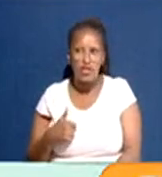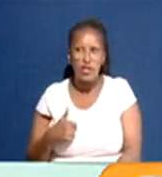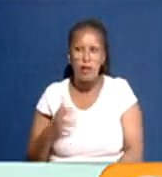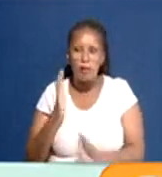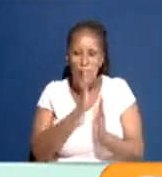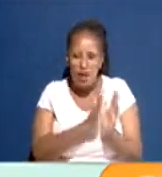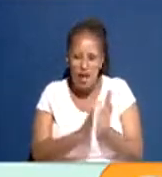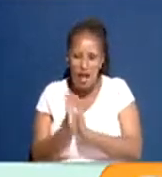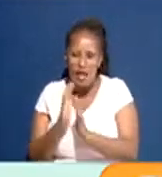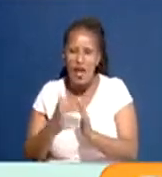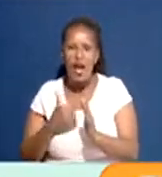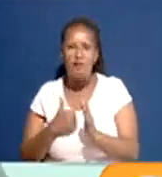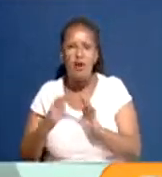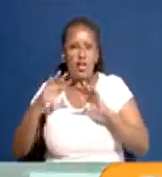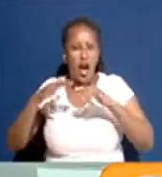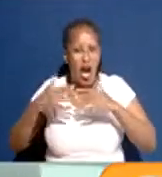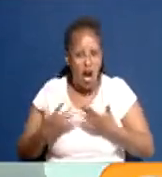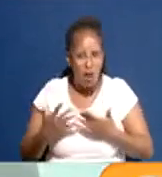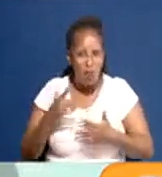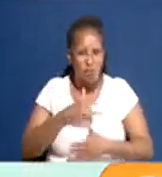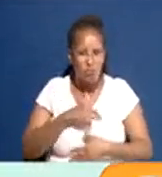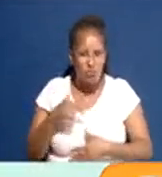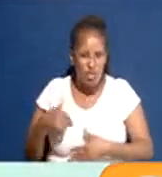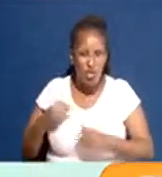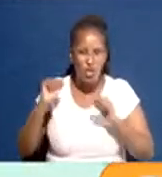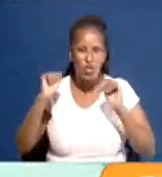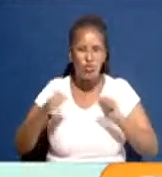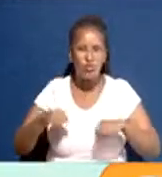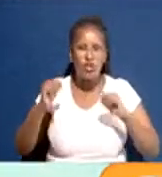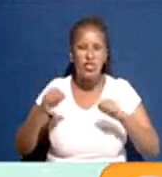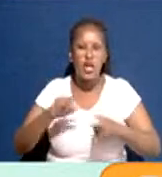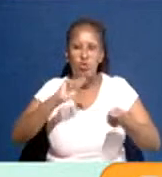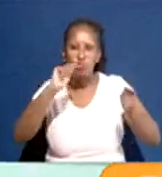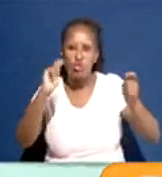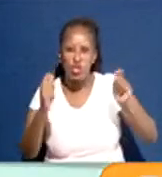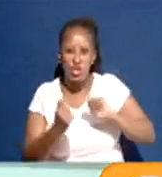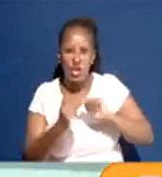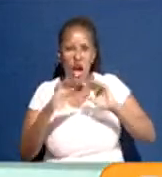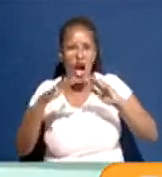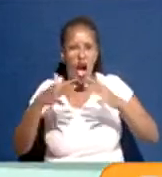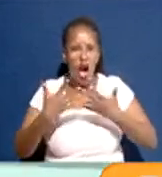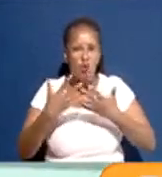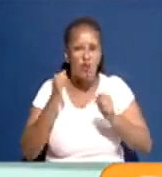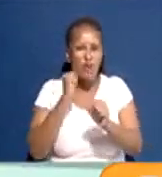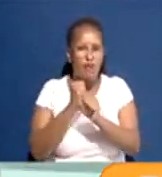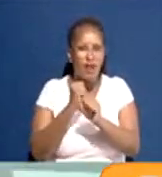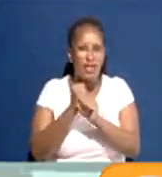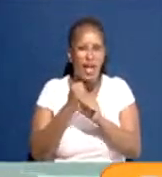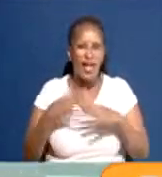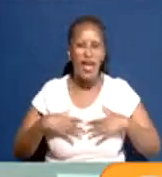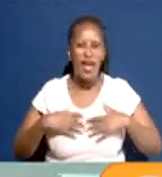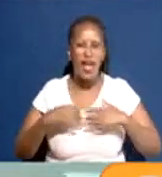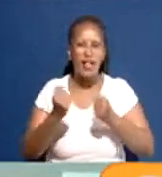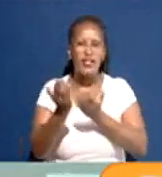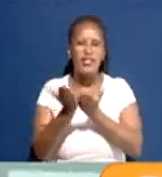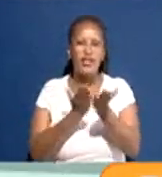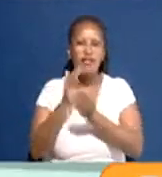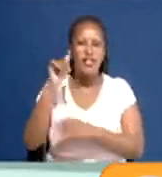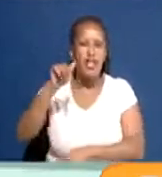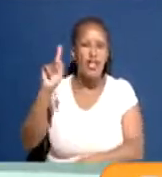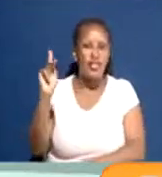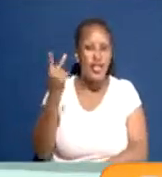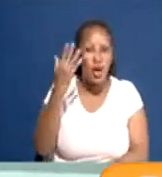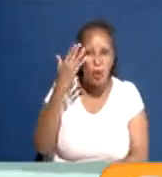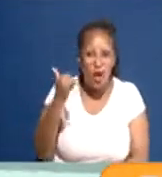plan on how we are going to change how we deliver health in the Republic of Kenya,